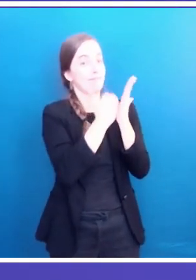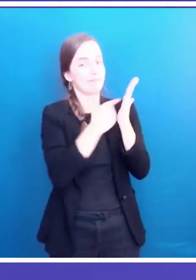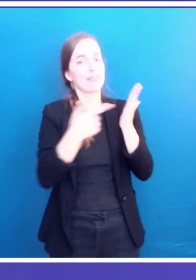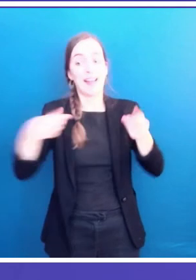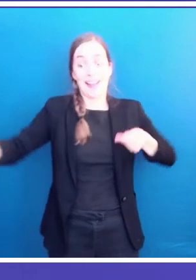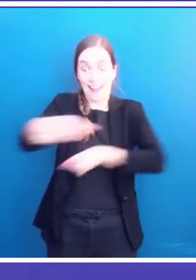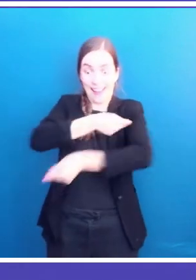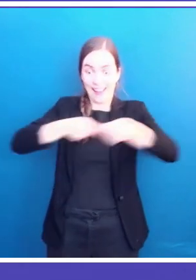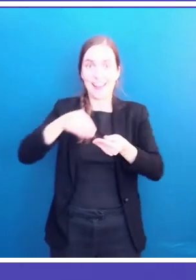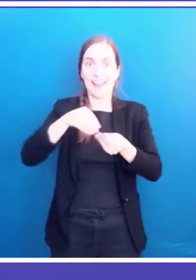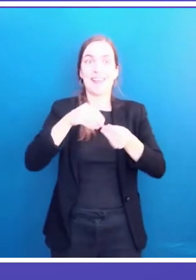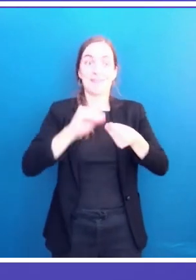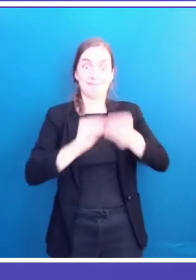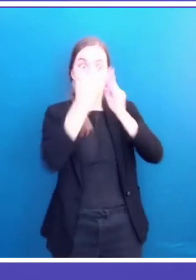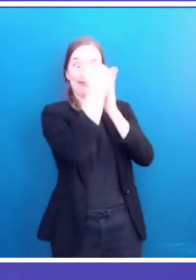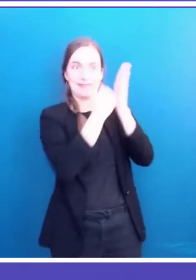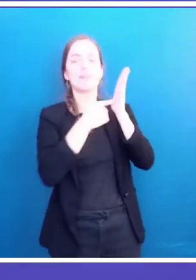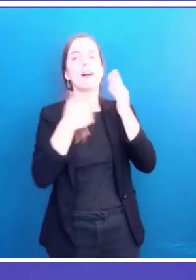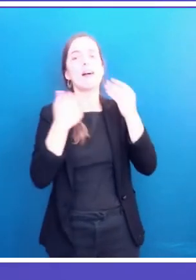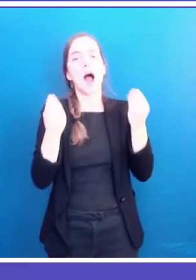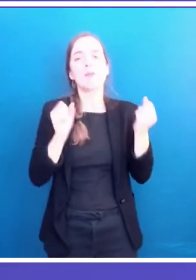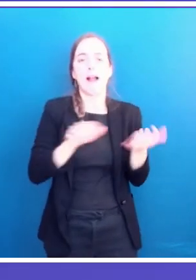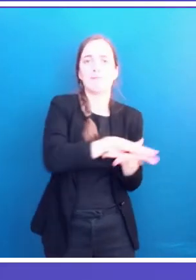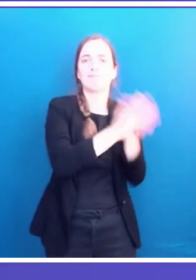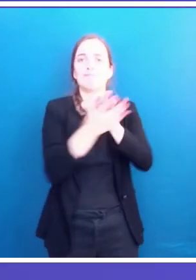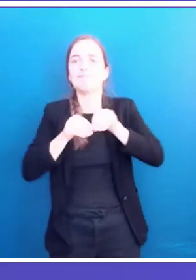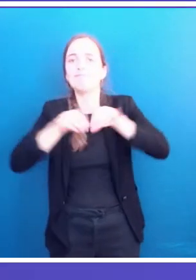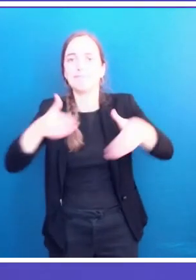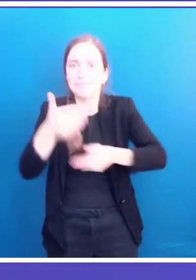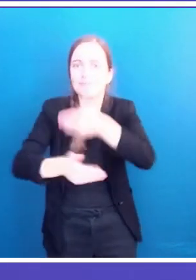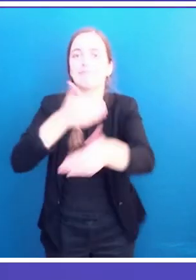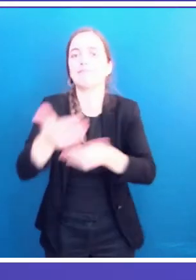الذي يجب أن نعوض عنه.